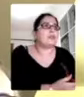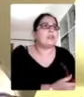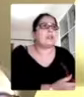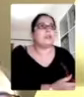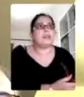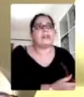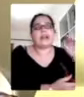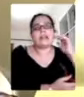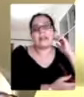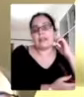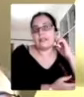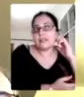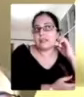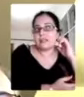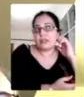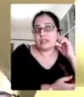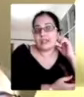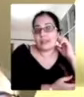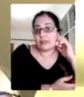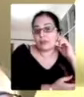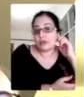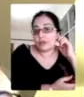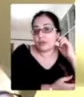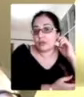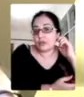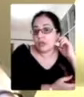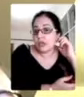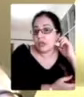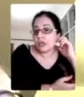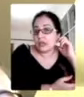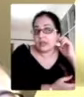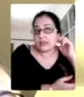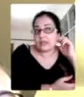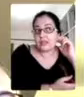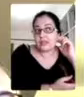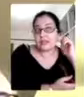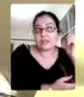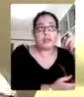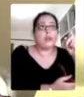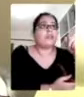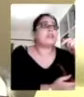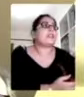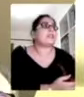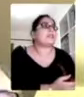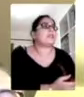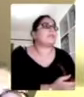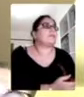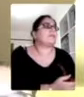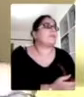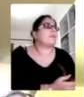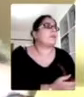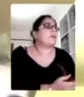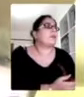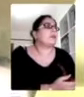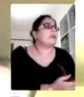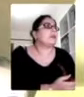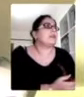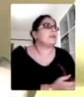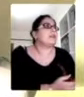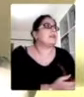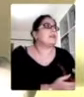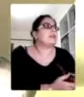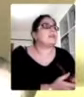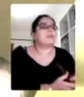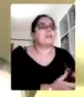Umut Akkaya özelden bir soru sormuştu. Ona şey demiştim.